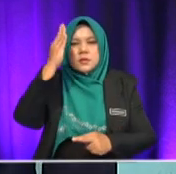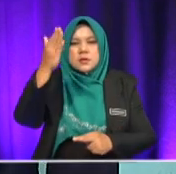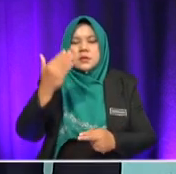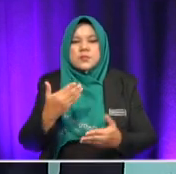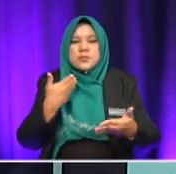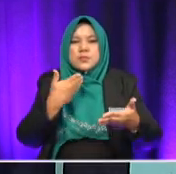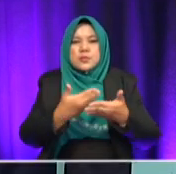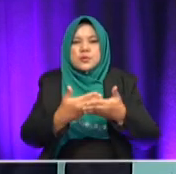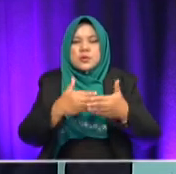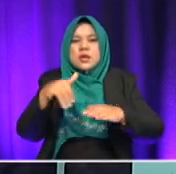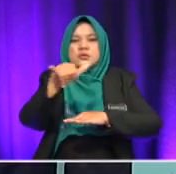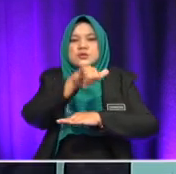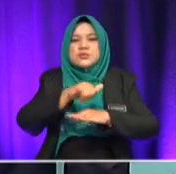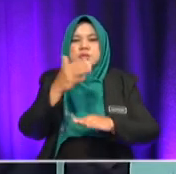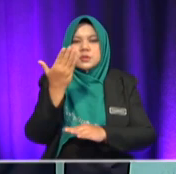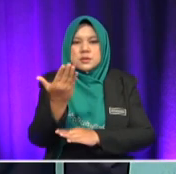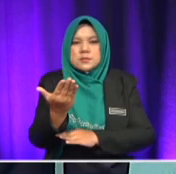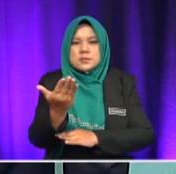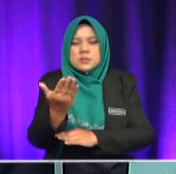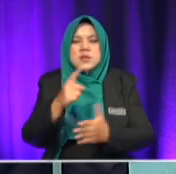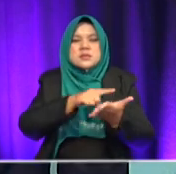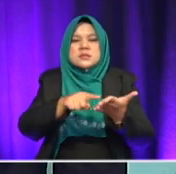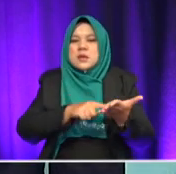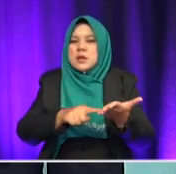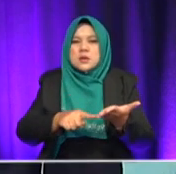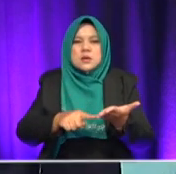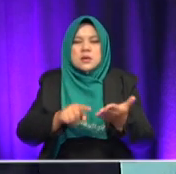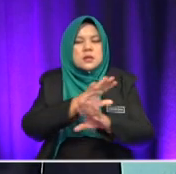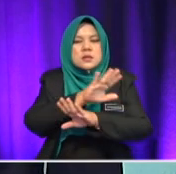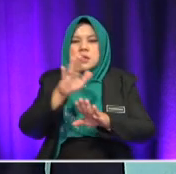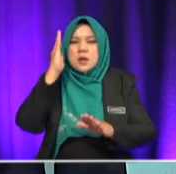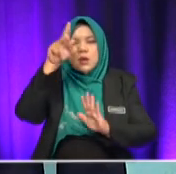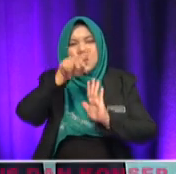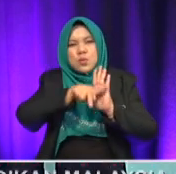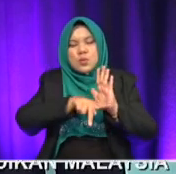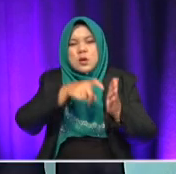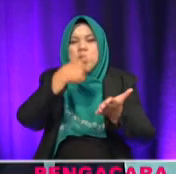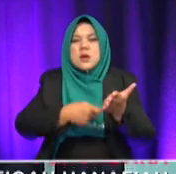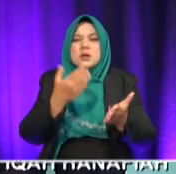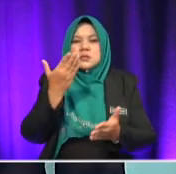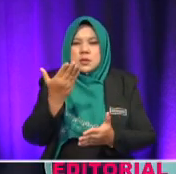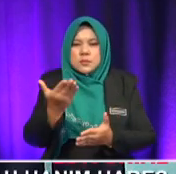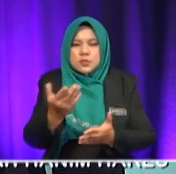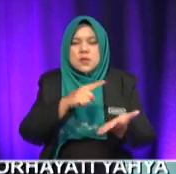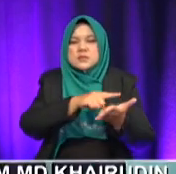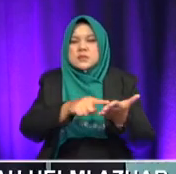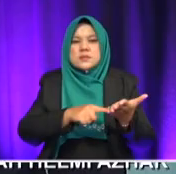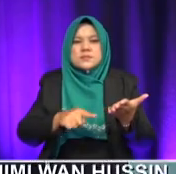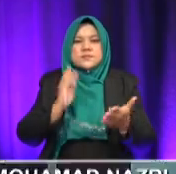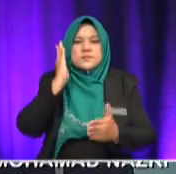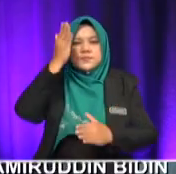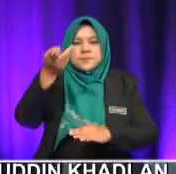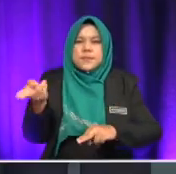surga zakat tidak akan mengurangi hartamu zakat akan